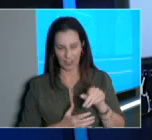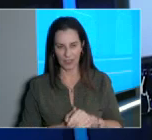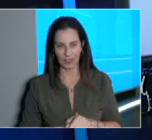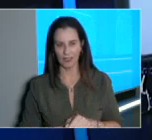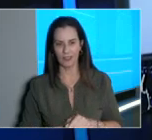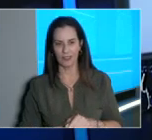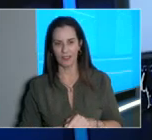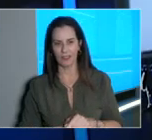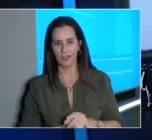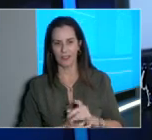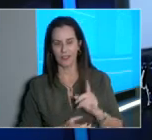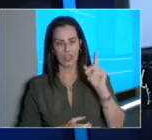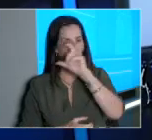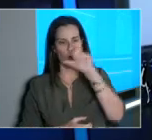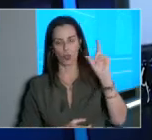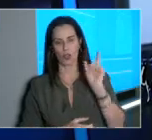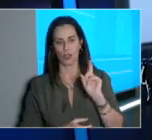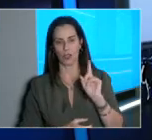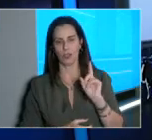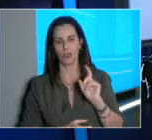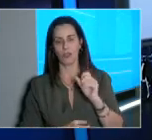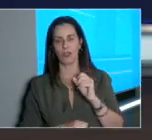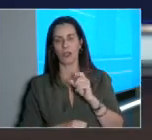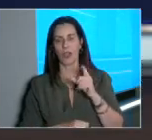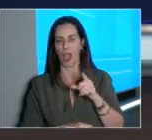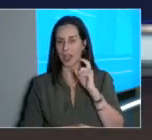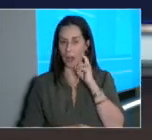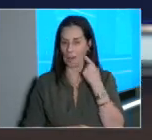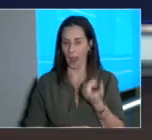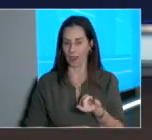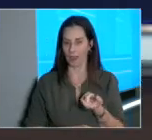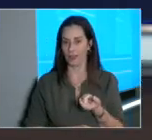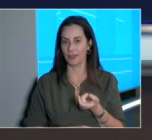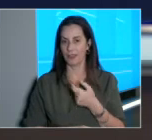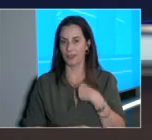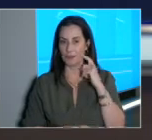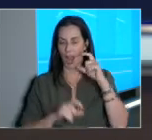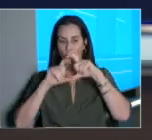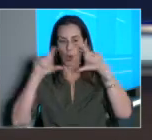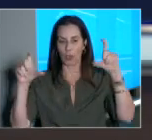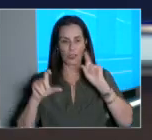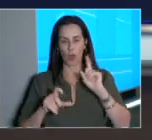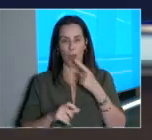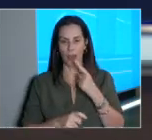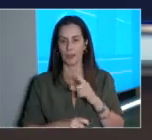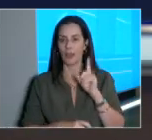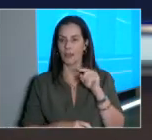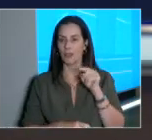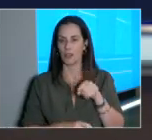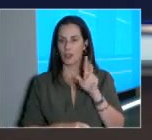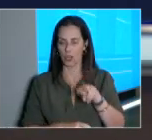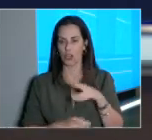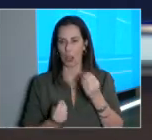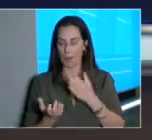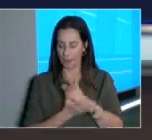את הכותרת לא אני נתתי, זו כותרת שנותנים האורחים. לא, אתה מחייך, ואתה יודע, ואני... לא, אני מחייך על הכותרת, כי זה לא אני נתתי. אבל יש פה